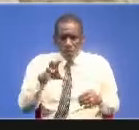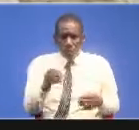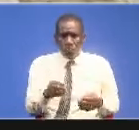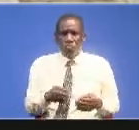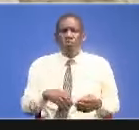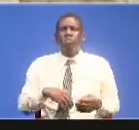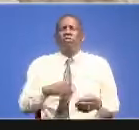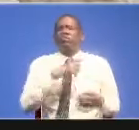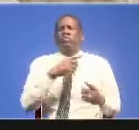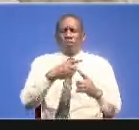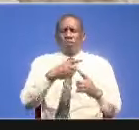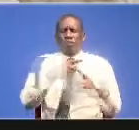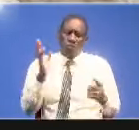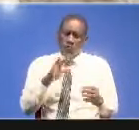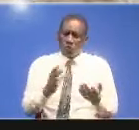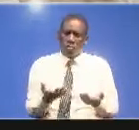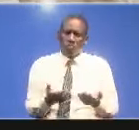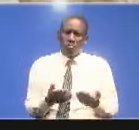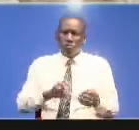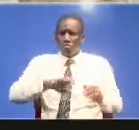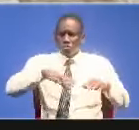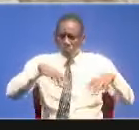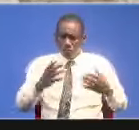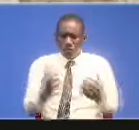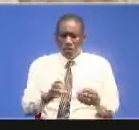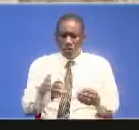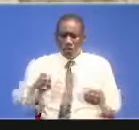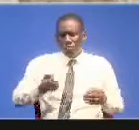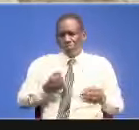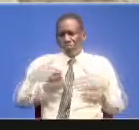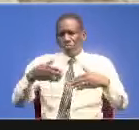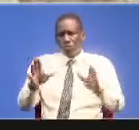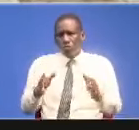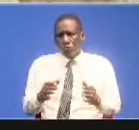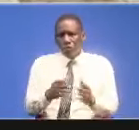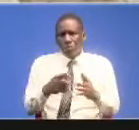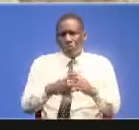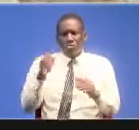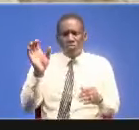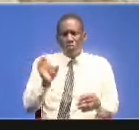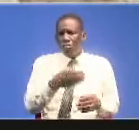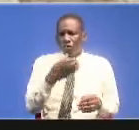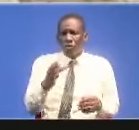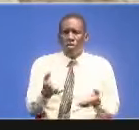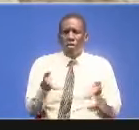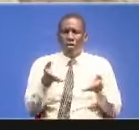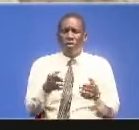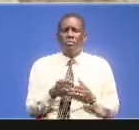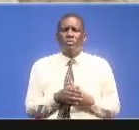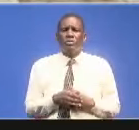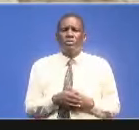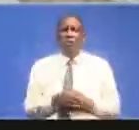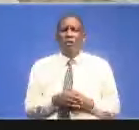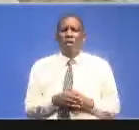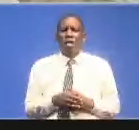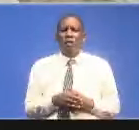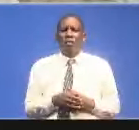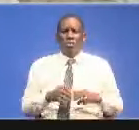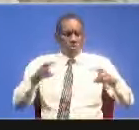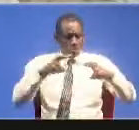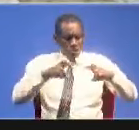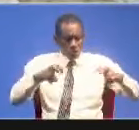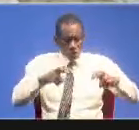maiti. Ama mwingine unakuta amepotea, ameenda ameingia ulevi. Sasa na wasiwasi mwingi kubwa